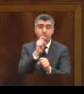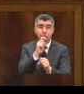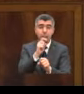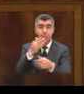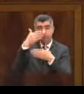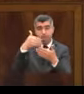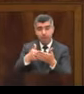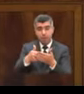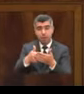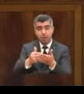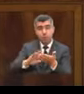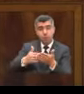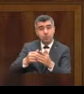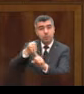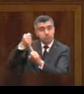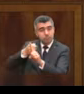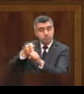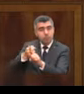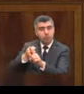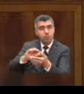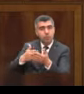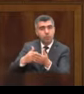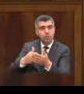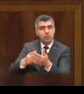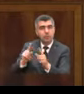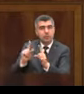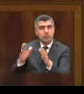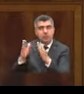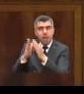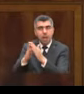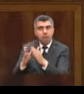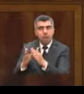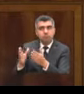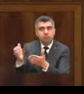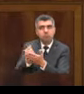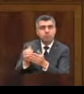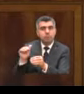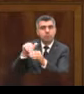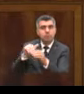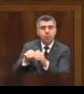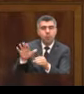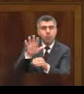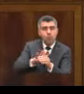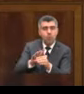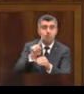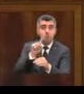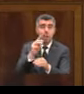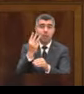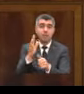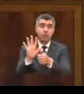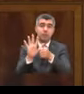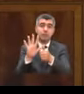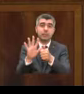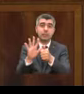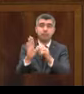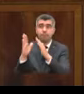بلادنا في ظرف استثنائي من وضع فضاءات وتهيئتها. تقريبا تم تهيئة 163 فضاء